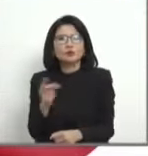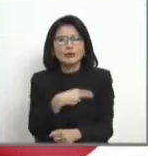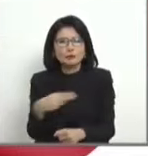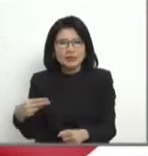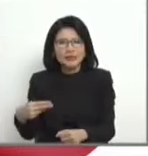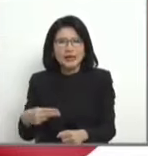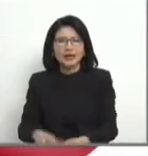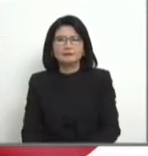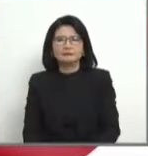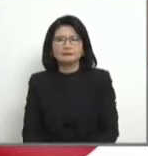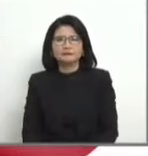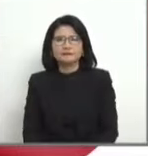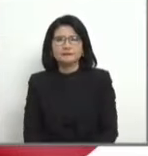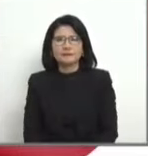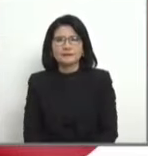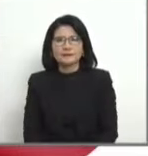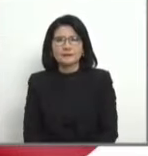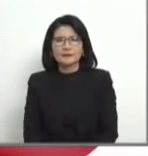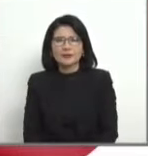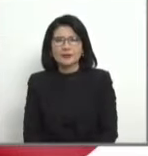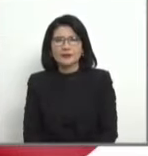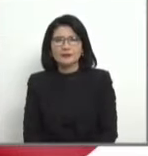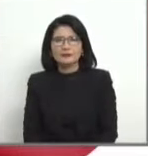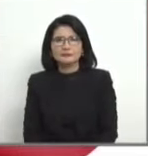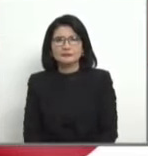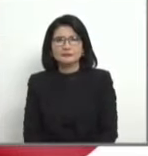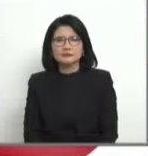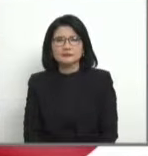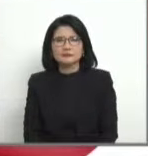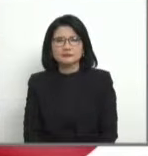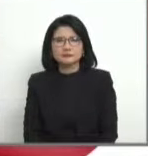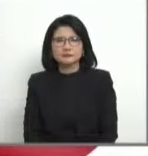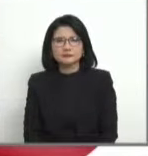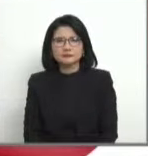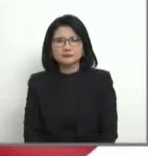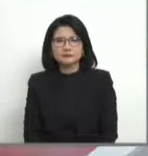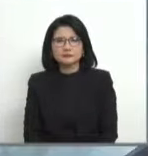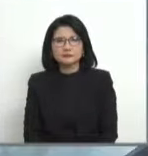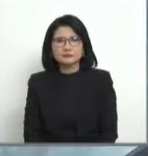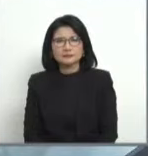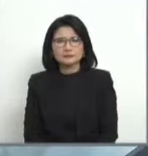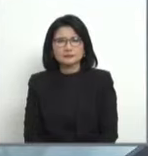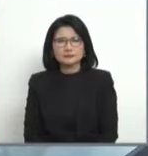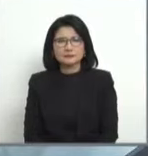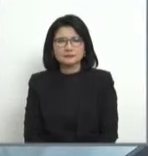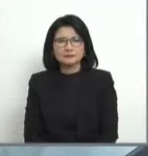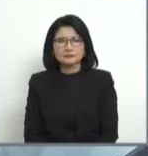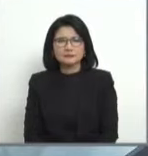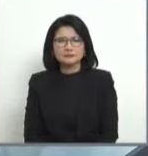Begitu jawabannya kira-kira apa Pak? Terima kasih. Masih ada waktu Bapak? Cukup? Ingin dimanfaatkan?